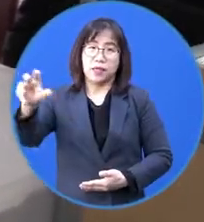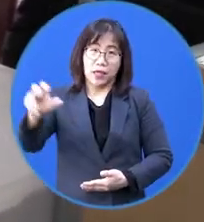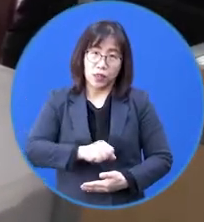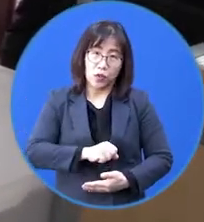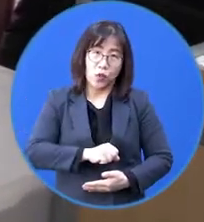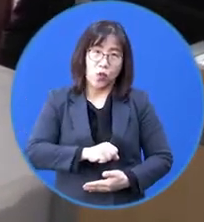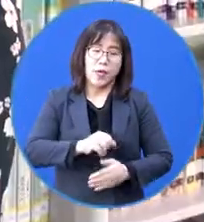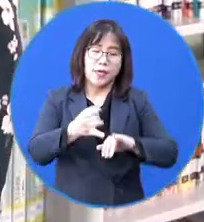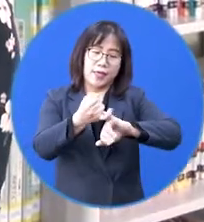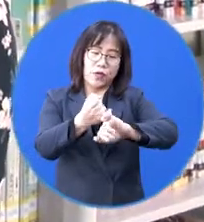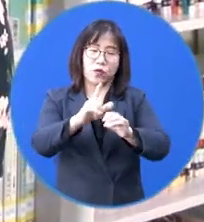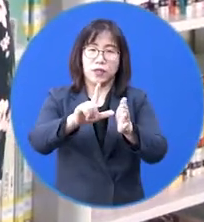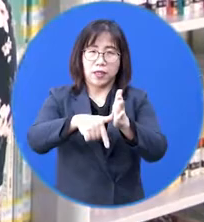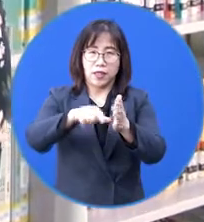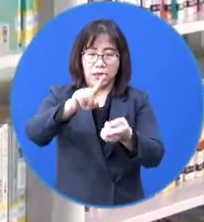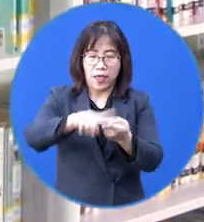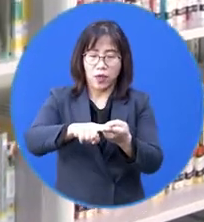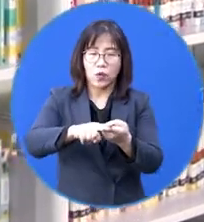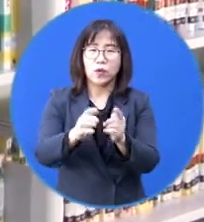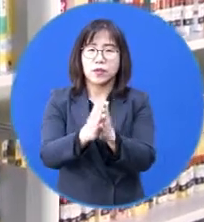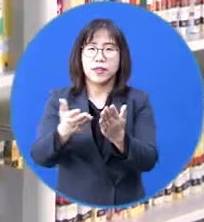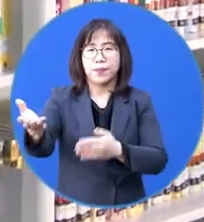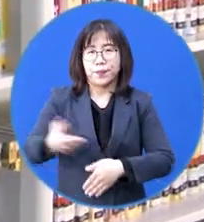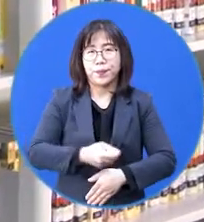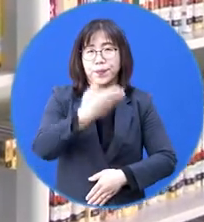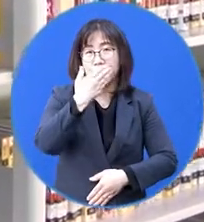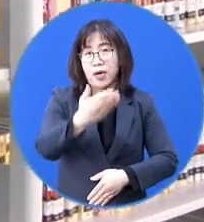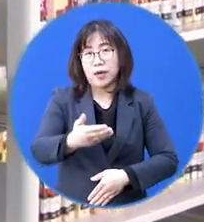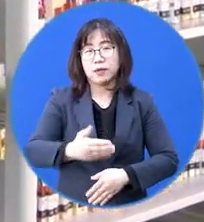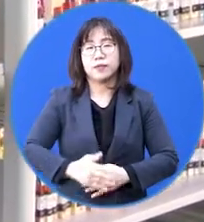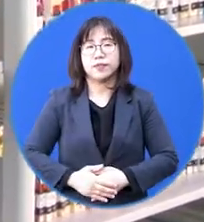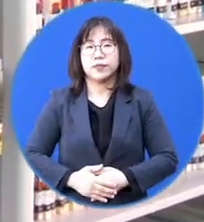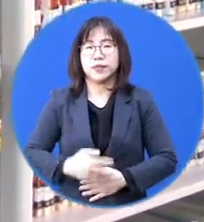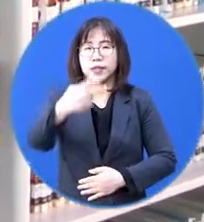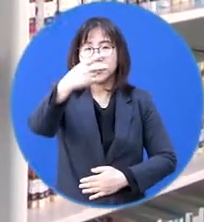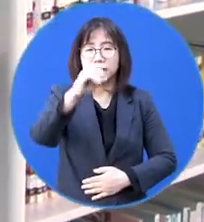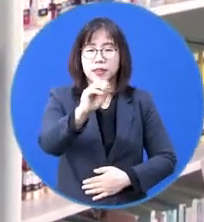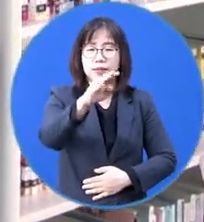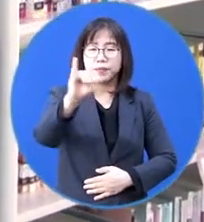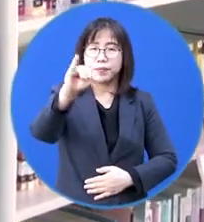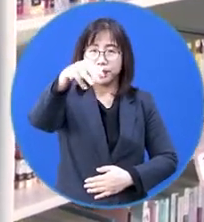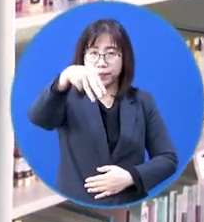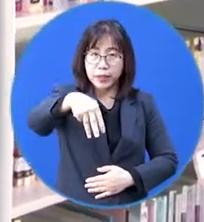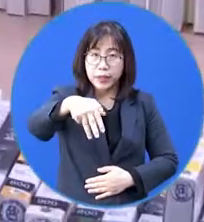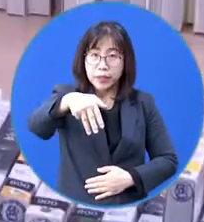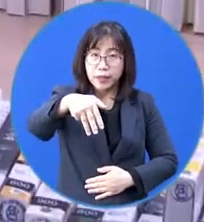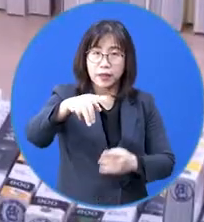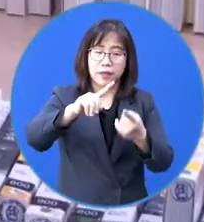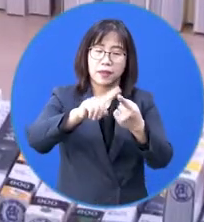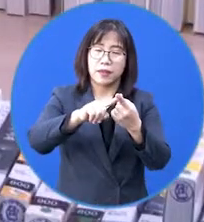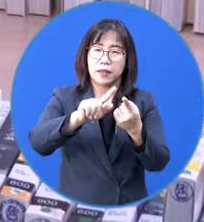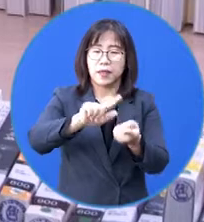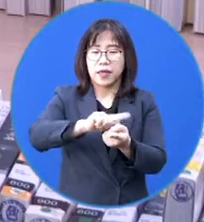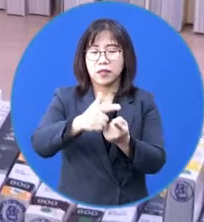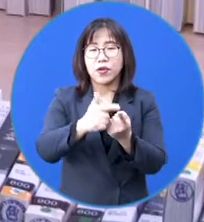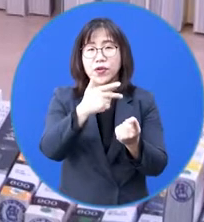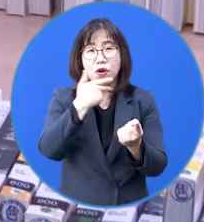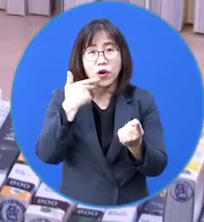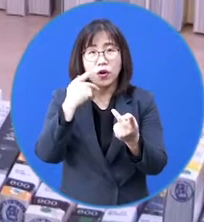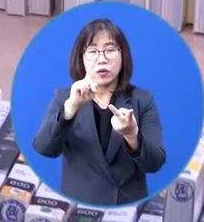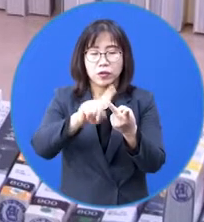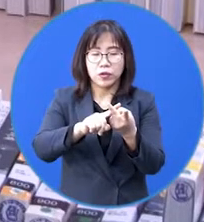가지고 지정 시간에 맞춰 수령하면 됩니다 클린 도서대출 서비스는 등 빛도 서관 강서